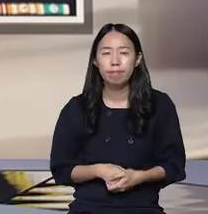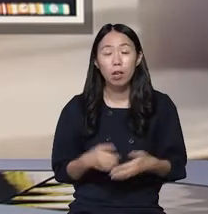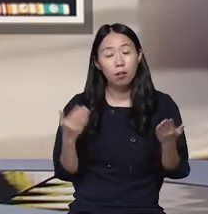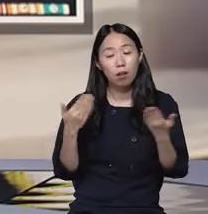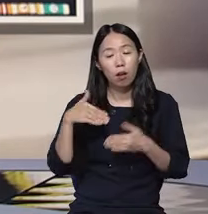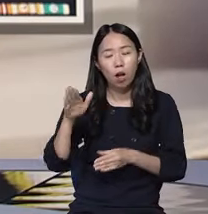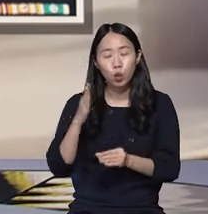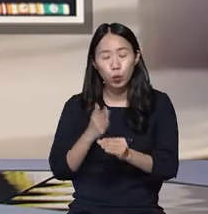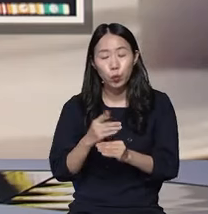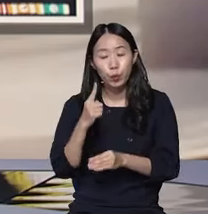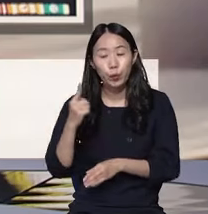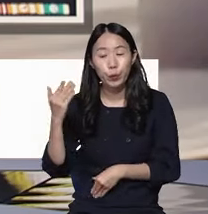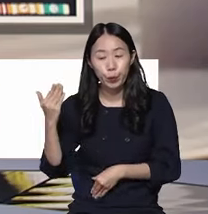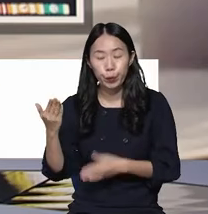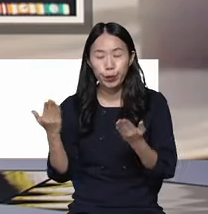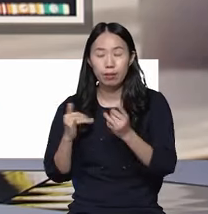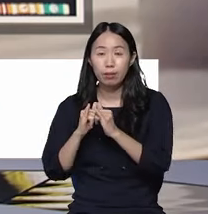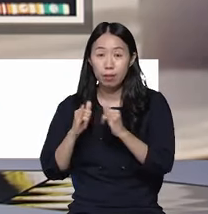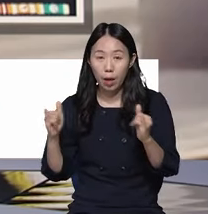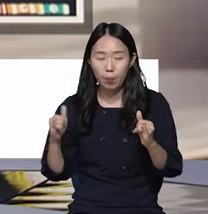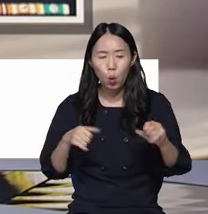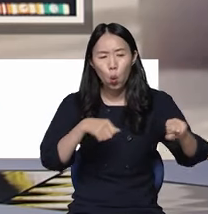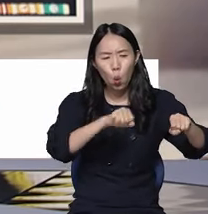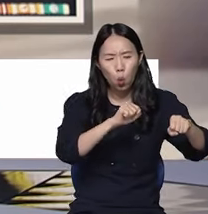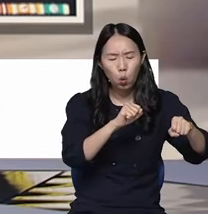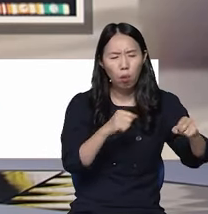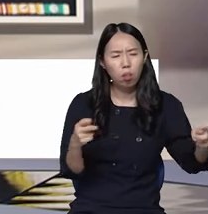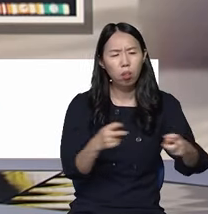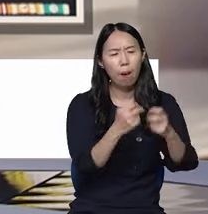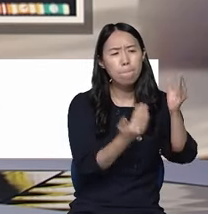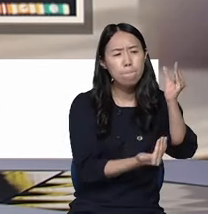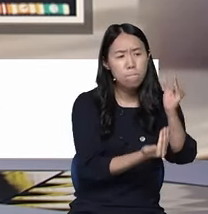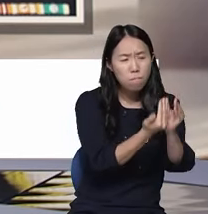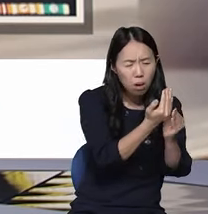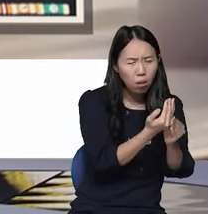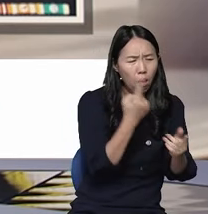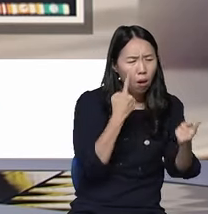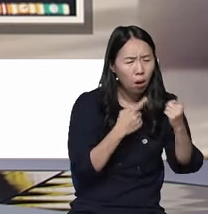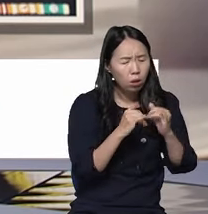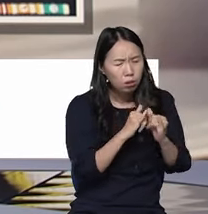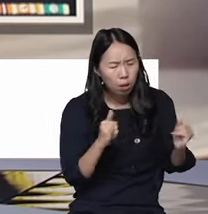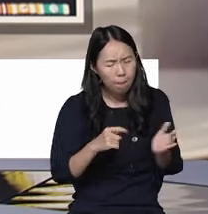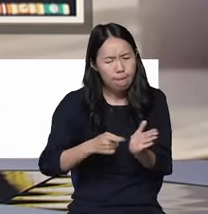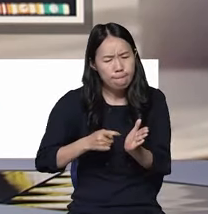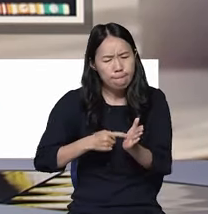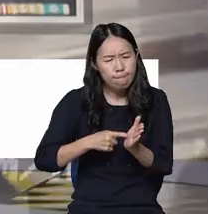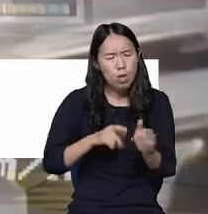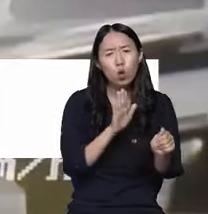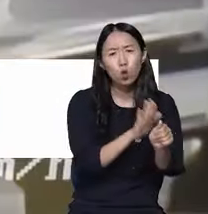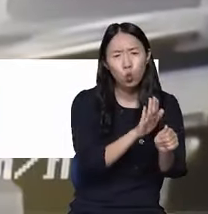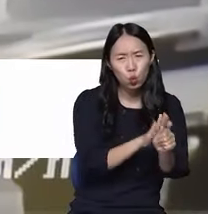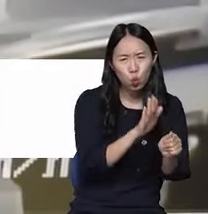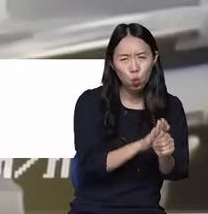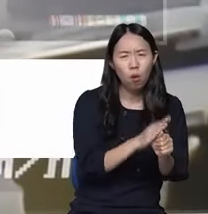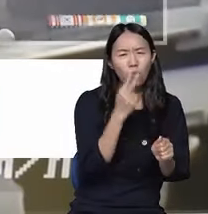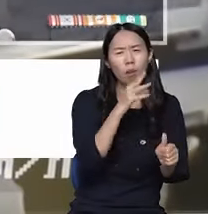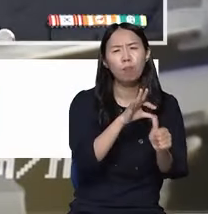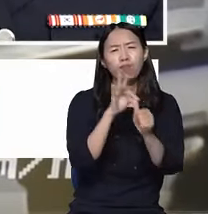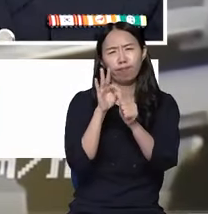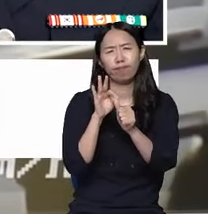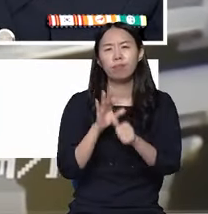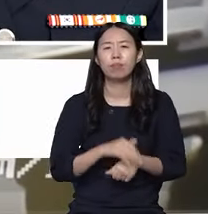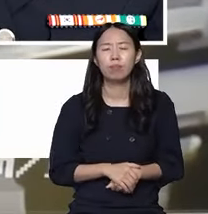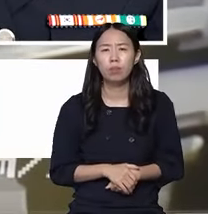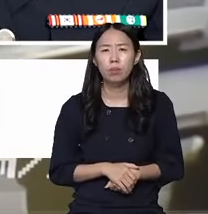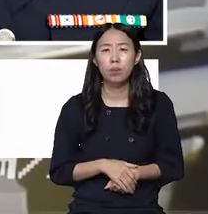출근 중이던 소방공무원이 오토바이 사고로 중상을 입은 운전자를 신속하게 처치해 위급 상황을 막았습니다.